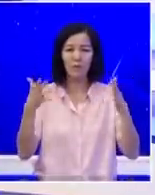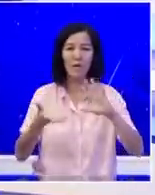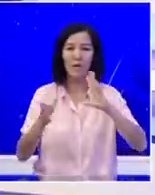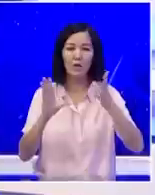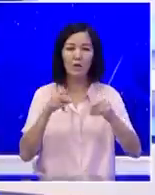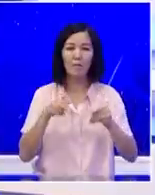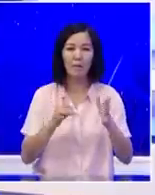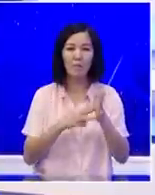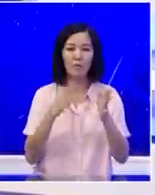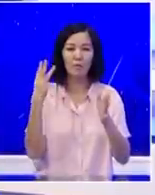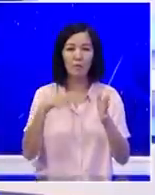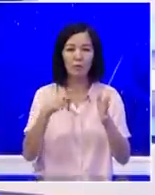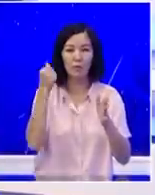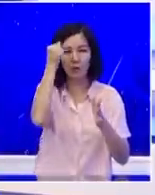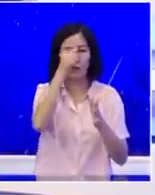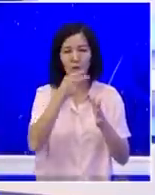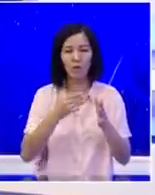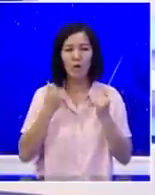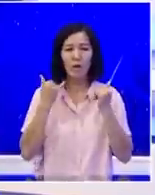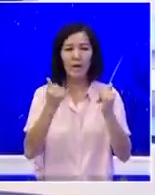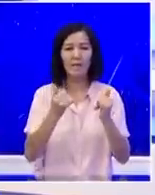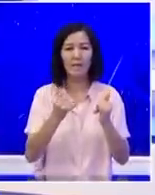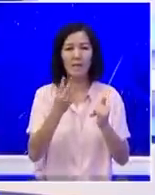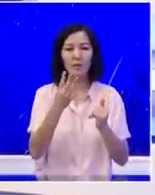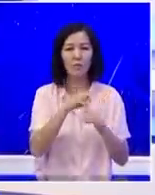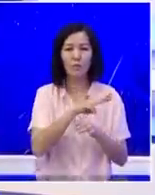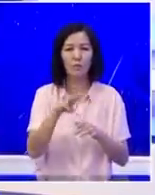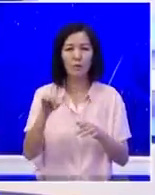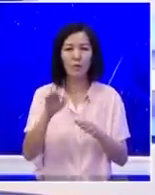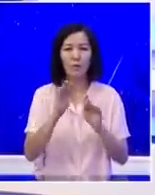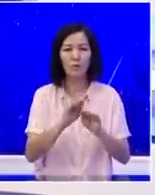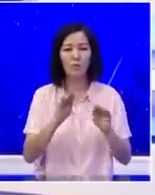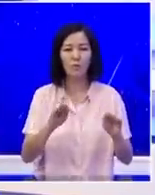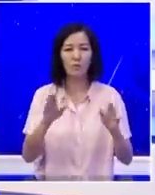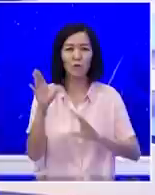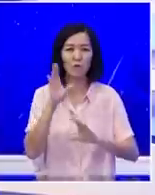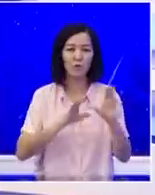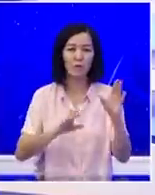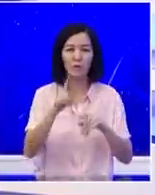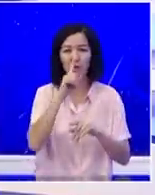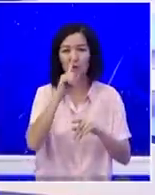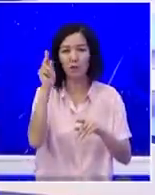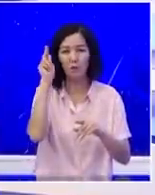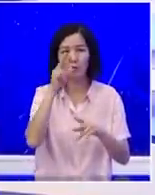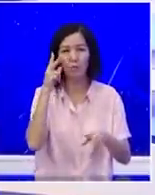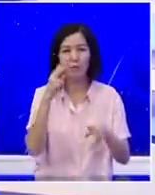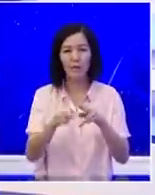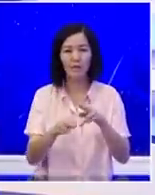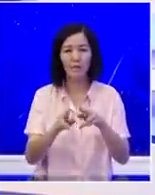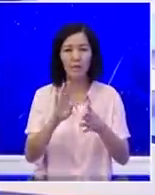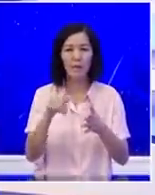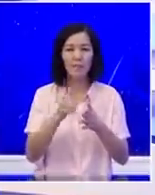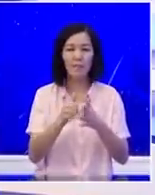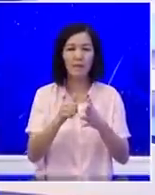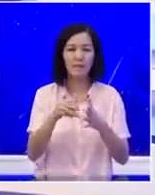Жалпы 2019-2020 жылғы оқу жылын 4 миллионнан астам оқушы мен студент қашықтан оқып аяқтады. Бас